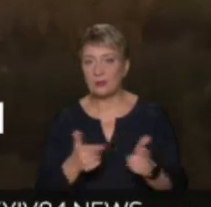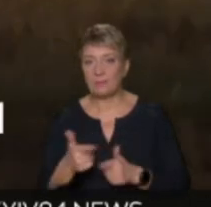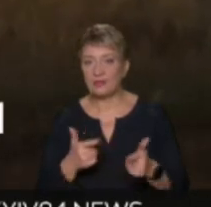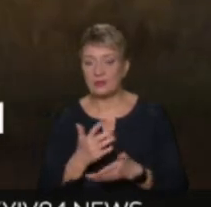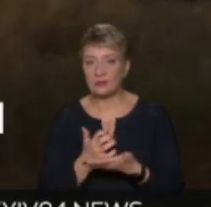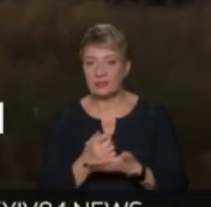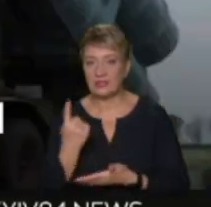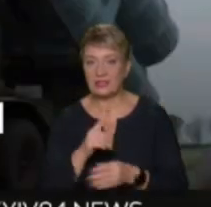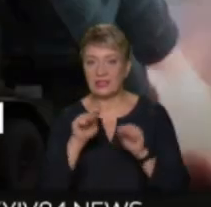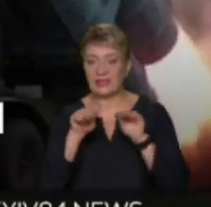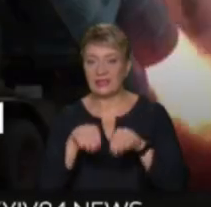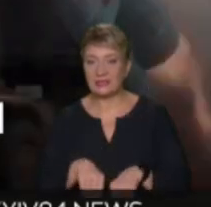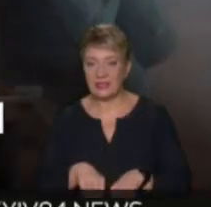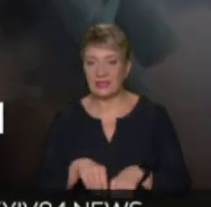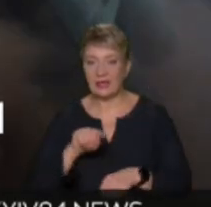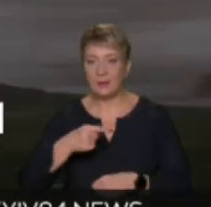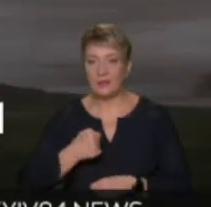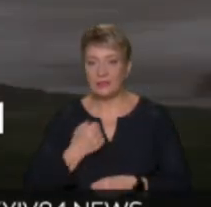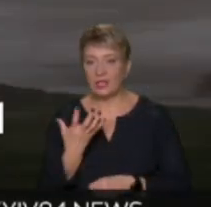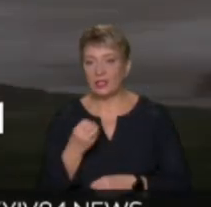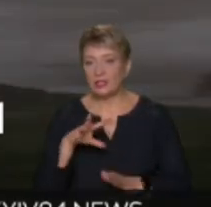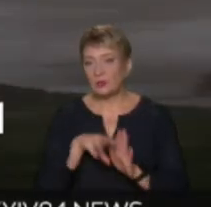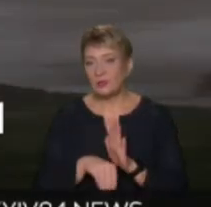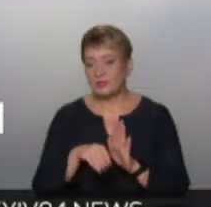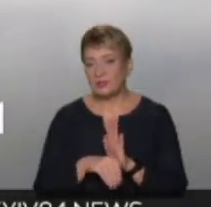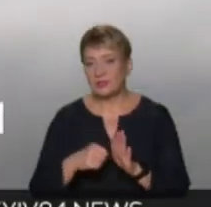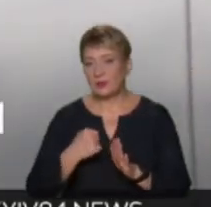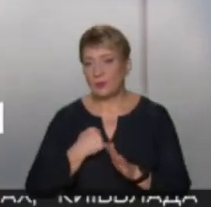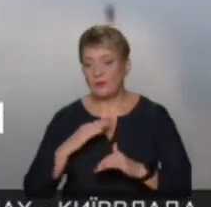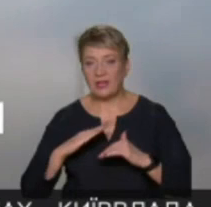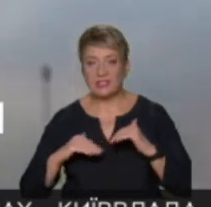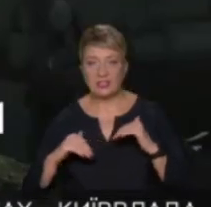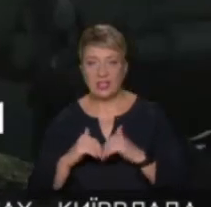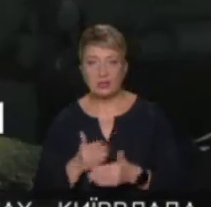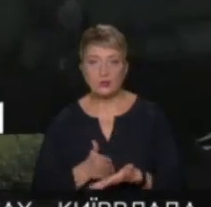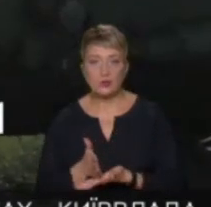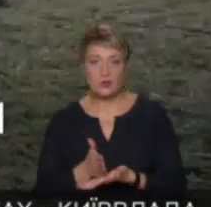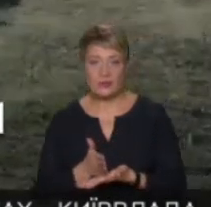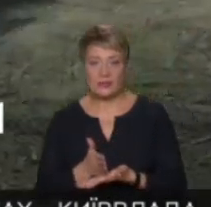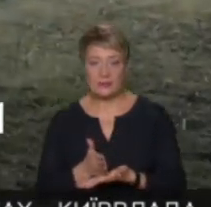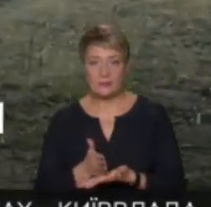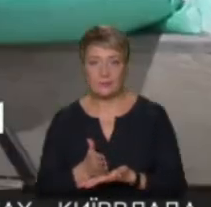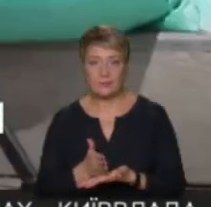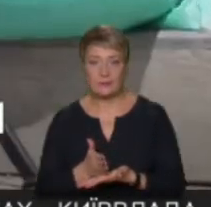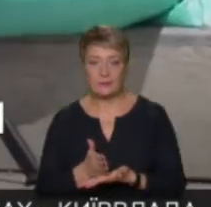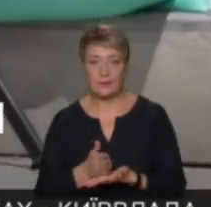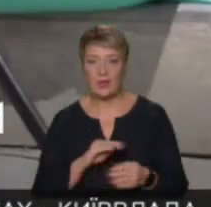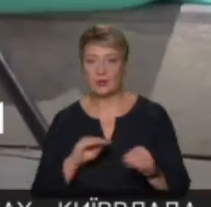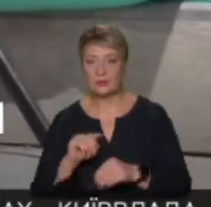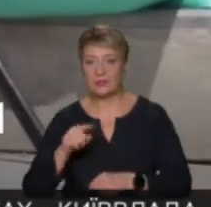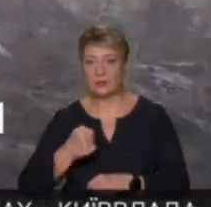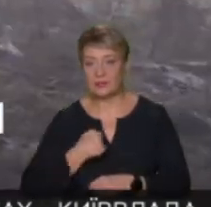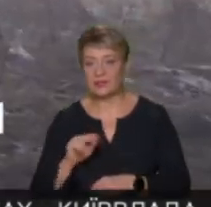реєстр призовників, а ще запровадити бойове стажування. Воно передбачає розміщення новомобілізованих та